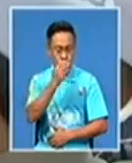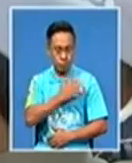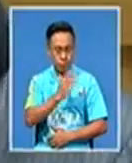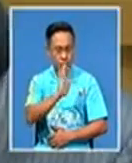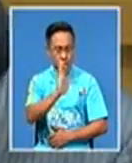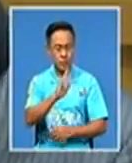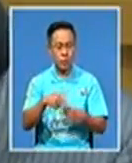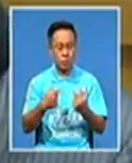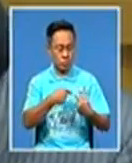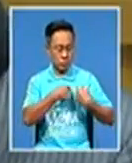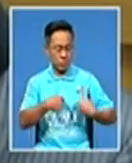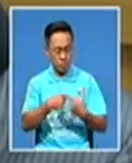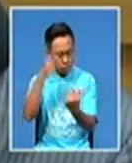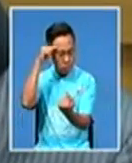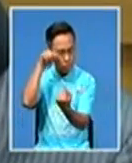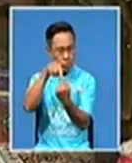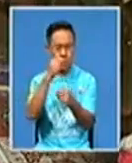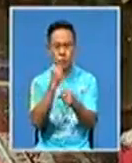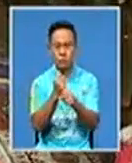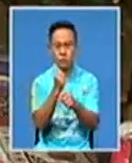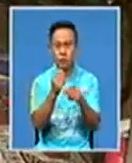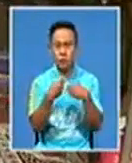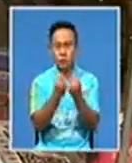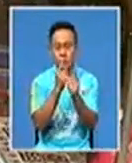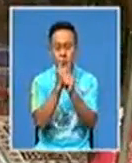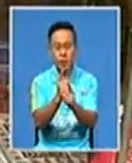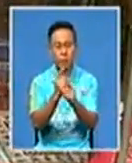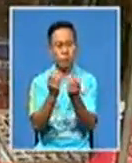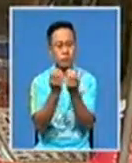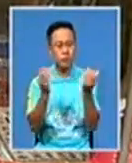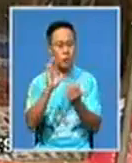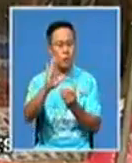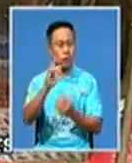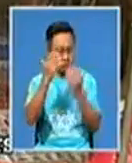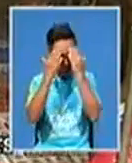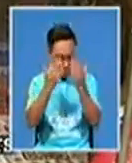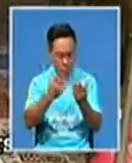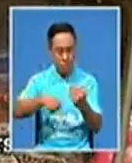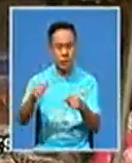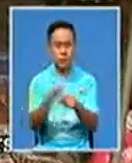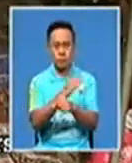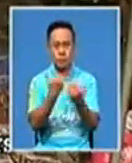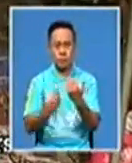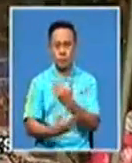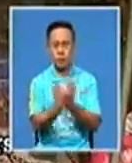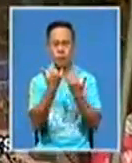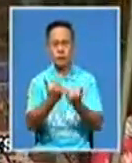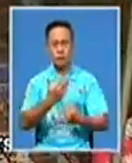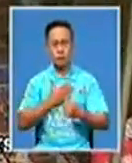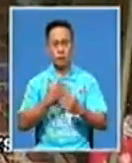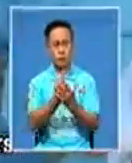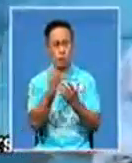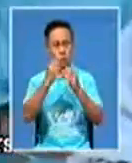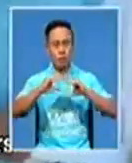จอันเปี่ยมไปด้วยศรัทธามุ่งแสวงหาความดีงามตามแนวทางศาสนาอย่างเข้มแข็งในโอกาสนี้ผมในนามของรัฐบ